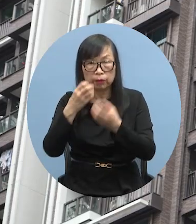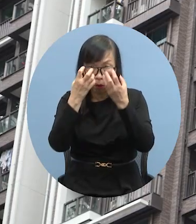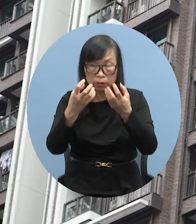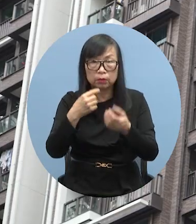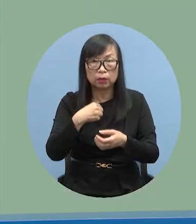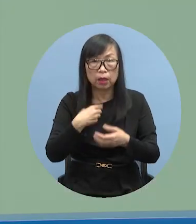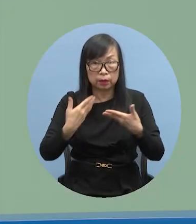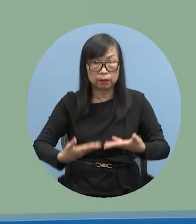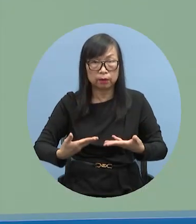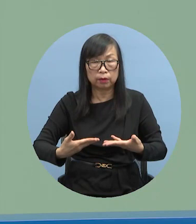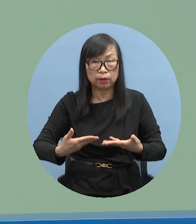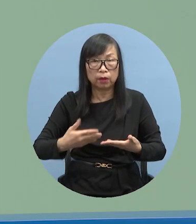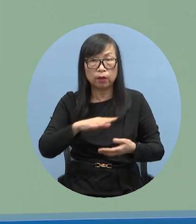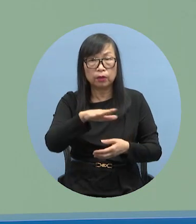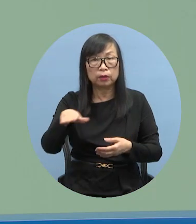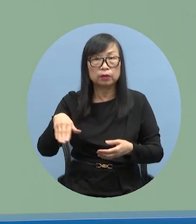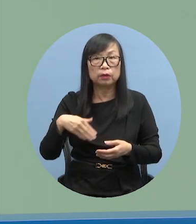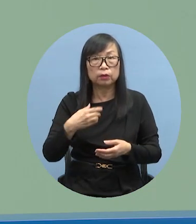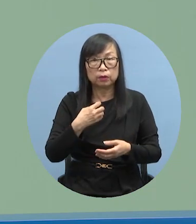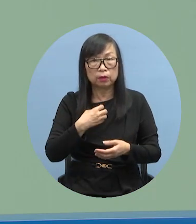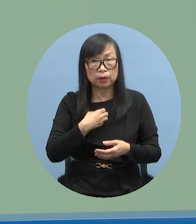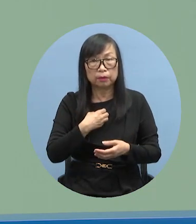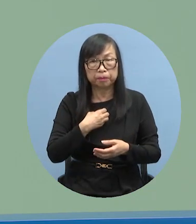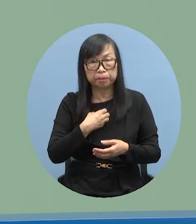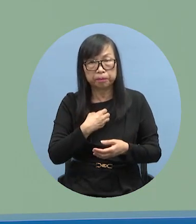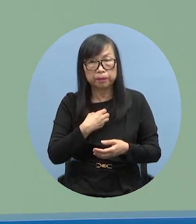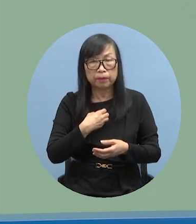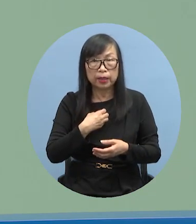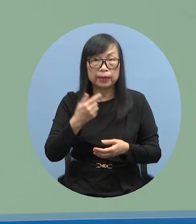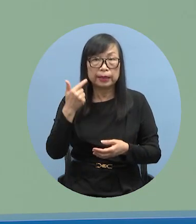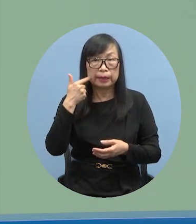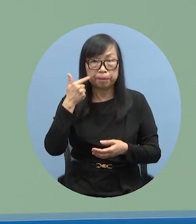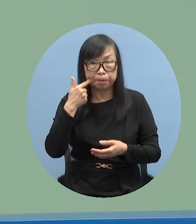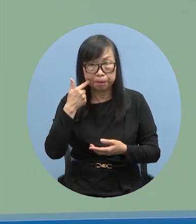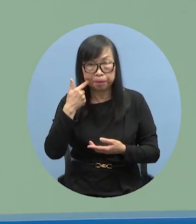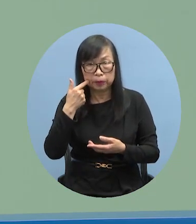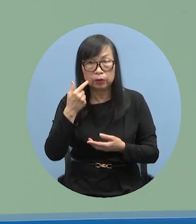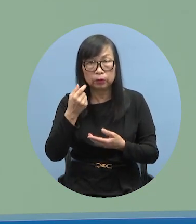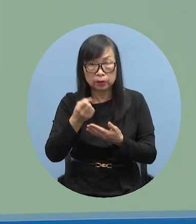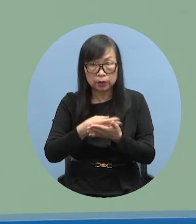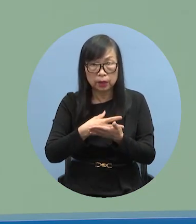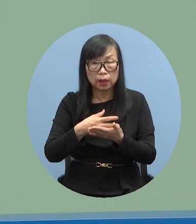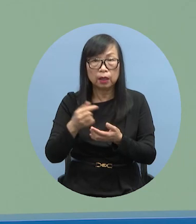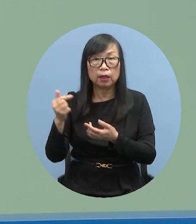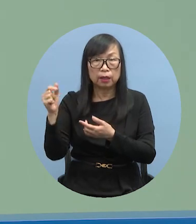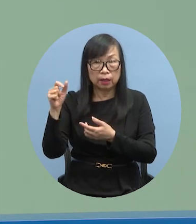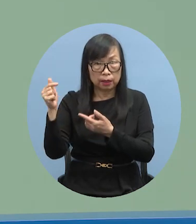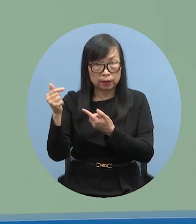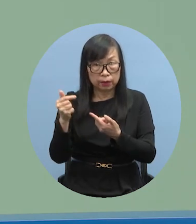我哋都睇咧，呢啲辣椒咧，仲有佢存在嘅